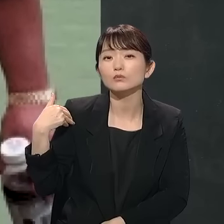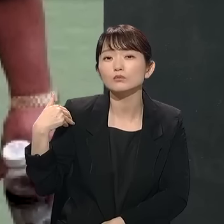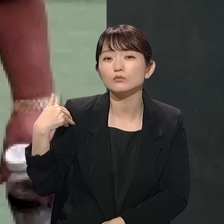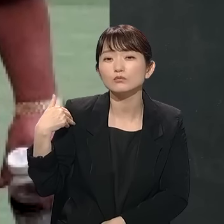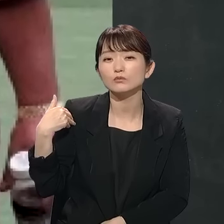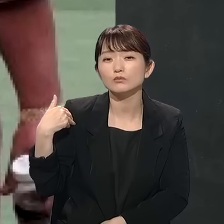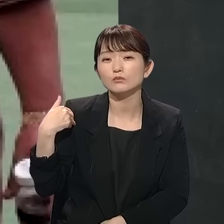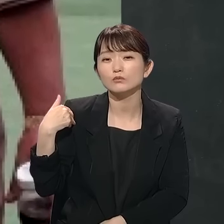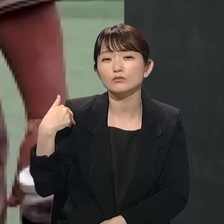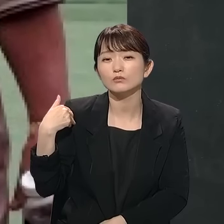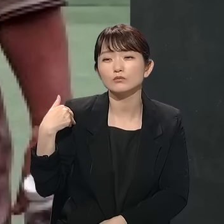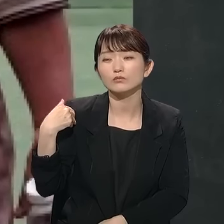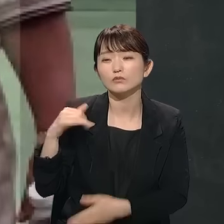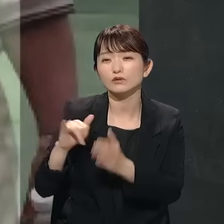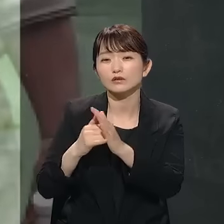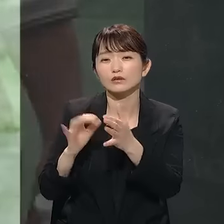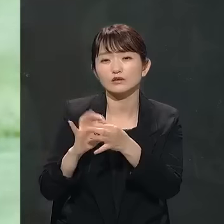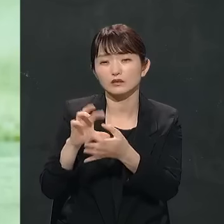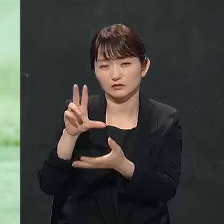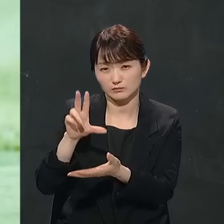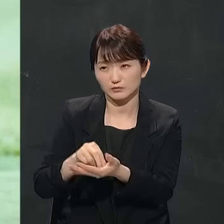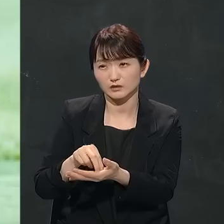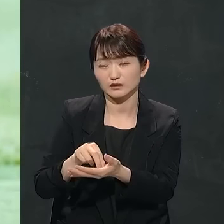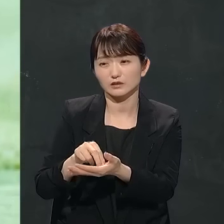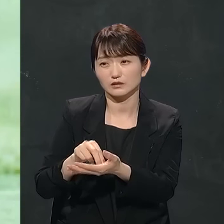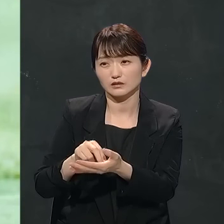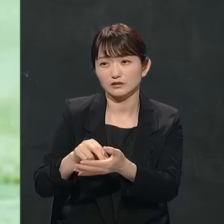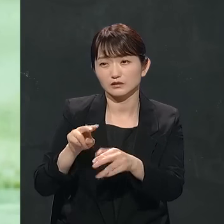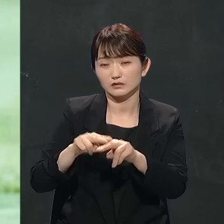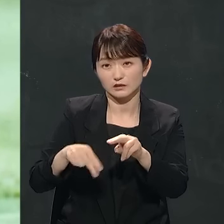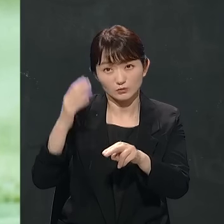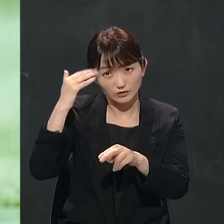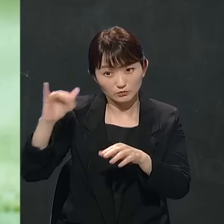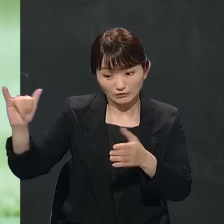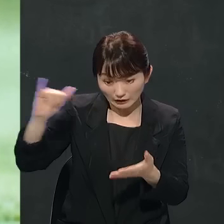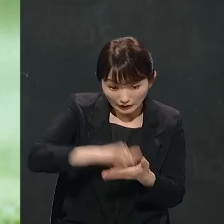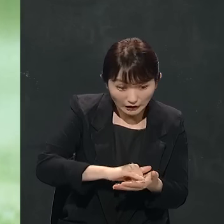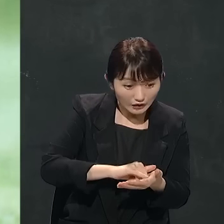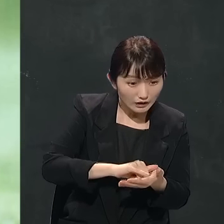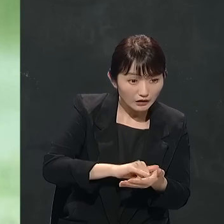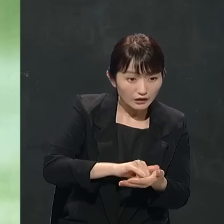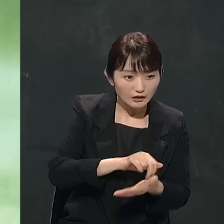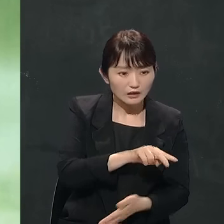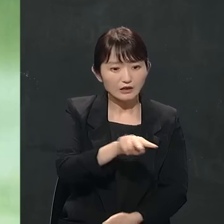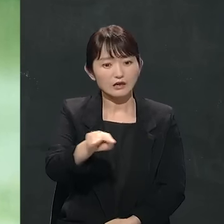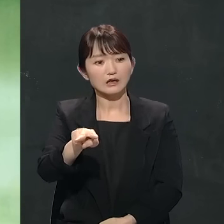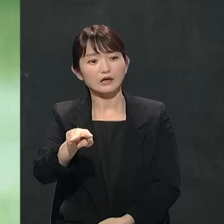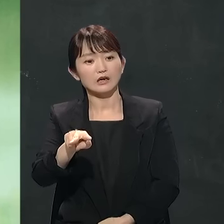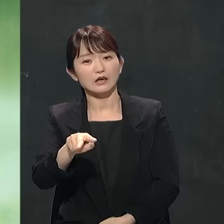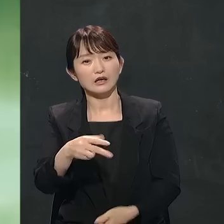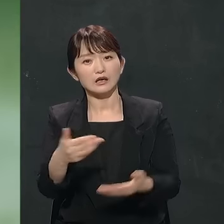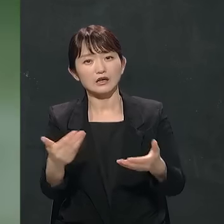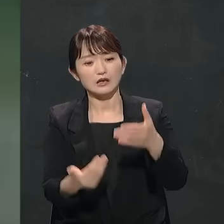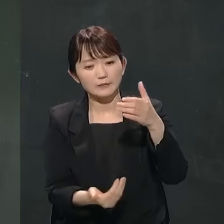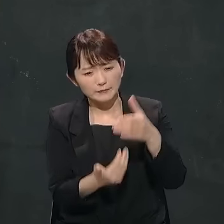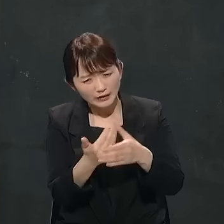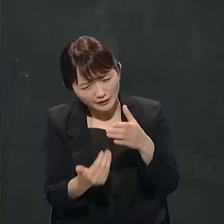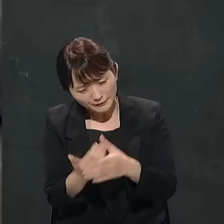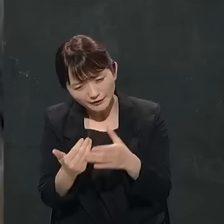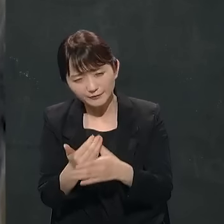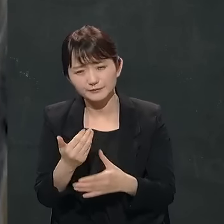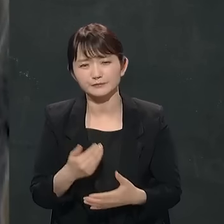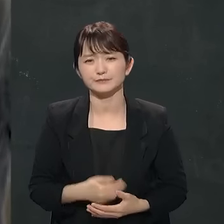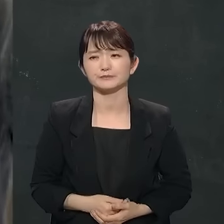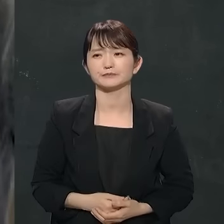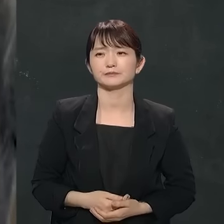그런 많은 이 가족 관련 문제들이 은퇴하고 한국에 와서 보니까 하루가 멀다 하고 계속 빵빵빵 터진다. 어? 박세리